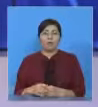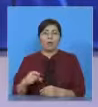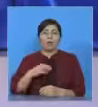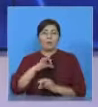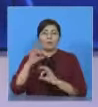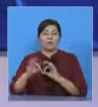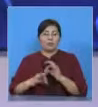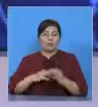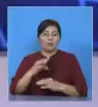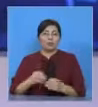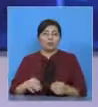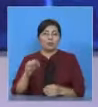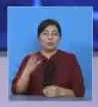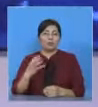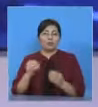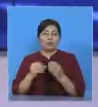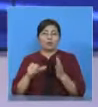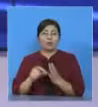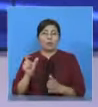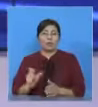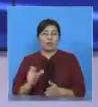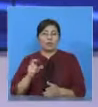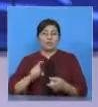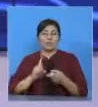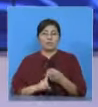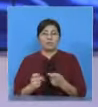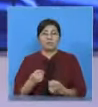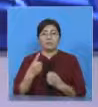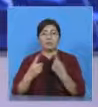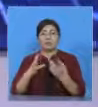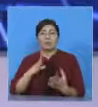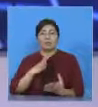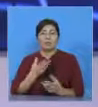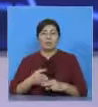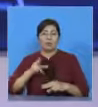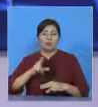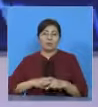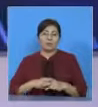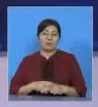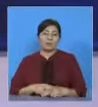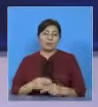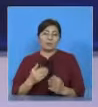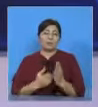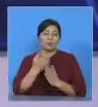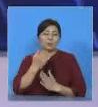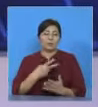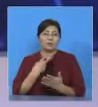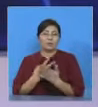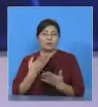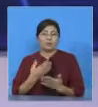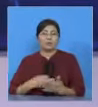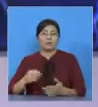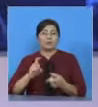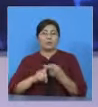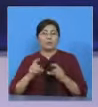Bir тәулікте өңірде тағы 416 адамнан коронавирус инфекциясы анықталды. Бұл кезекті антирекорд. Қазір облыстық